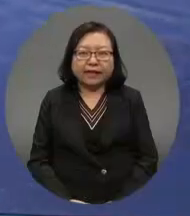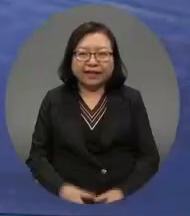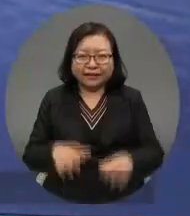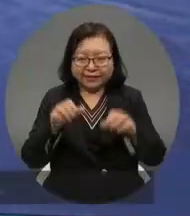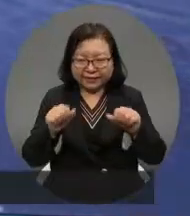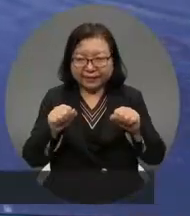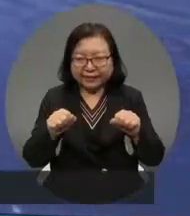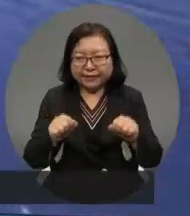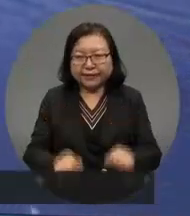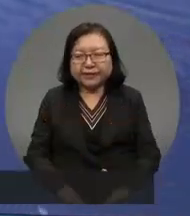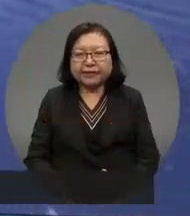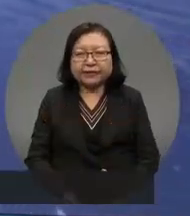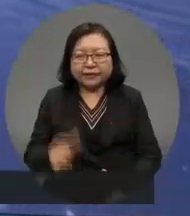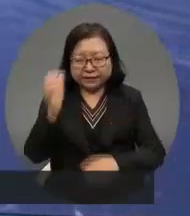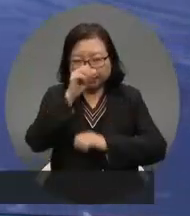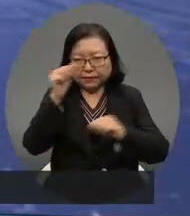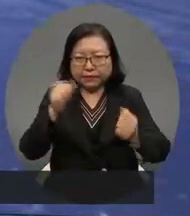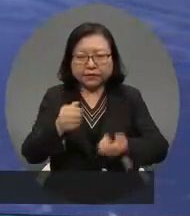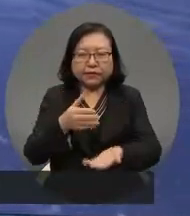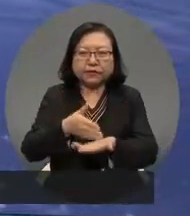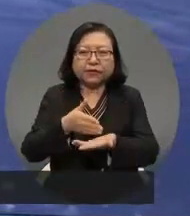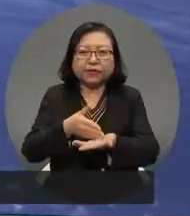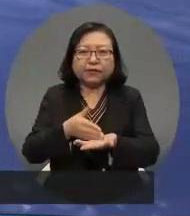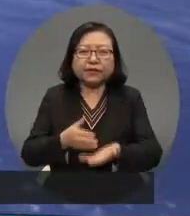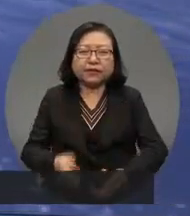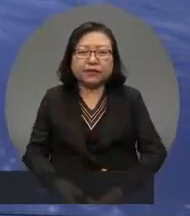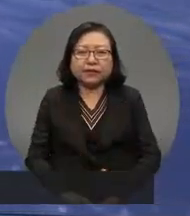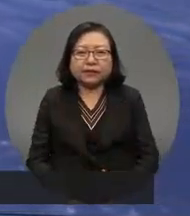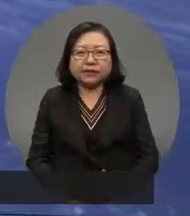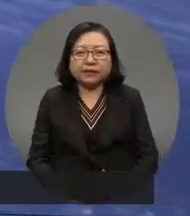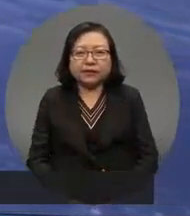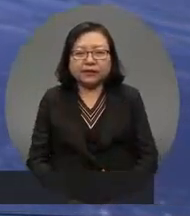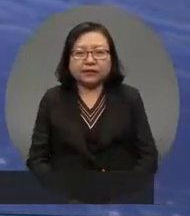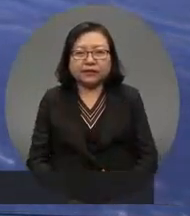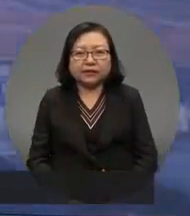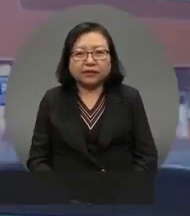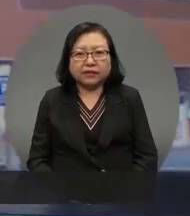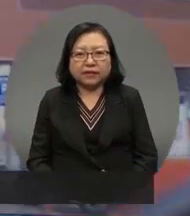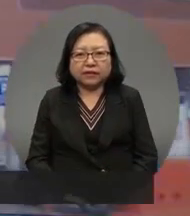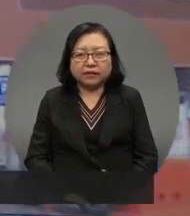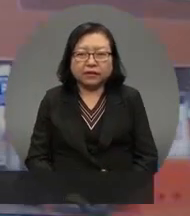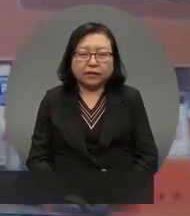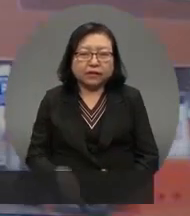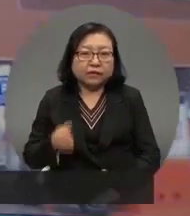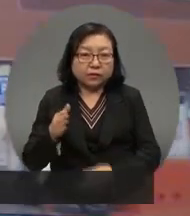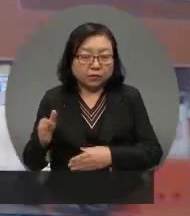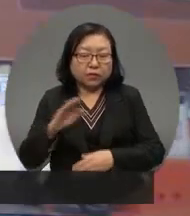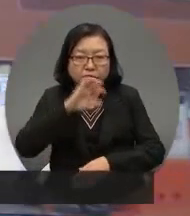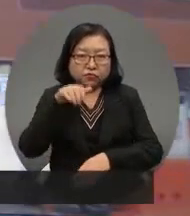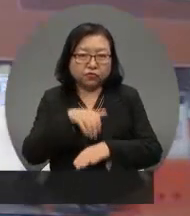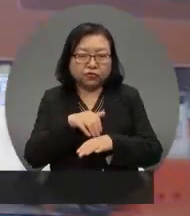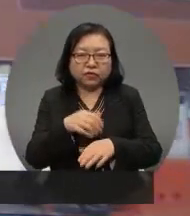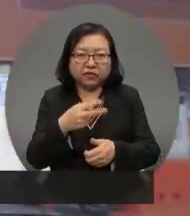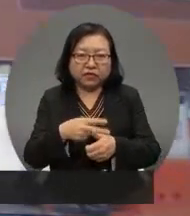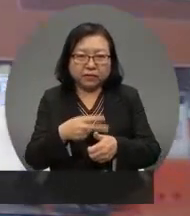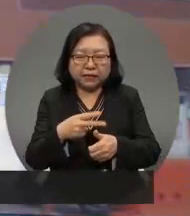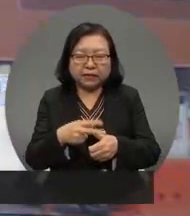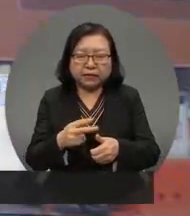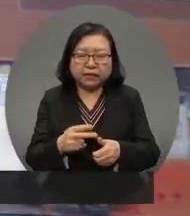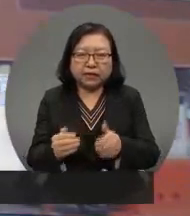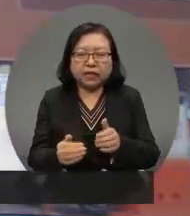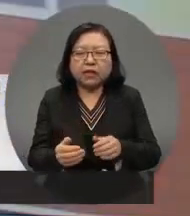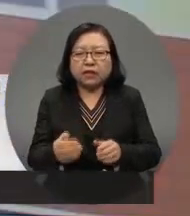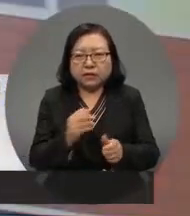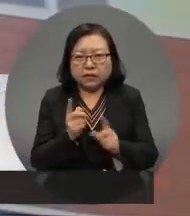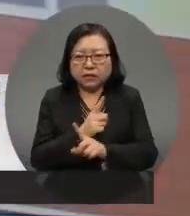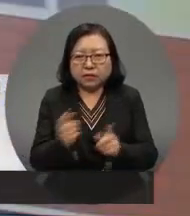시청자 여러분 안녕하십니까? 계속해서 뉴스데스크 충북 소식입니다. 전공의들의 집단진료 거부가 일주일째